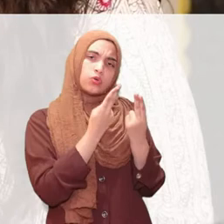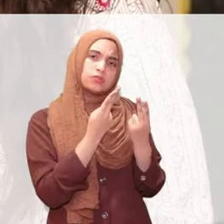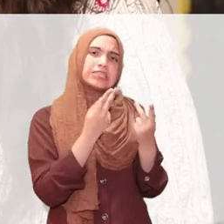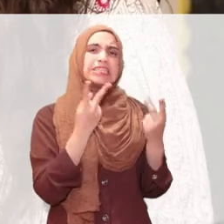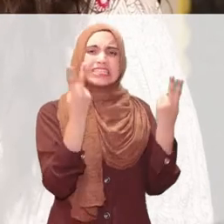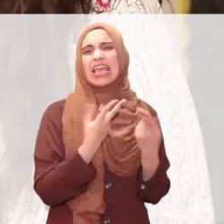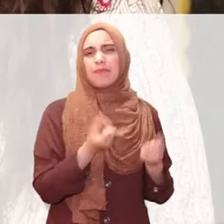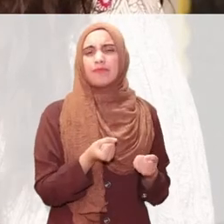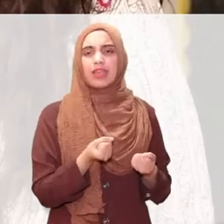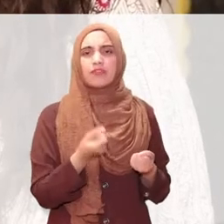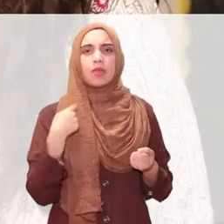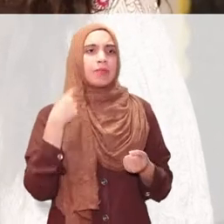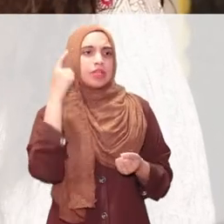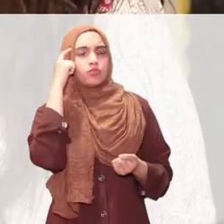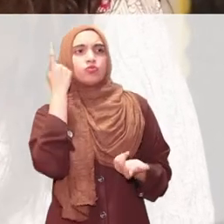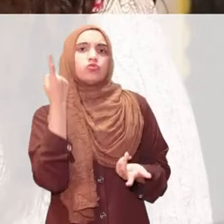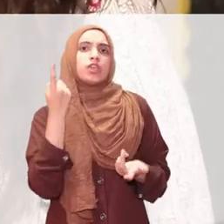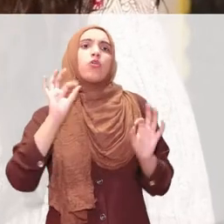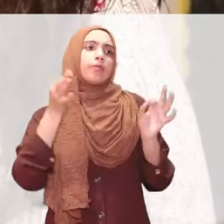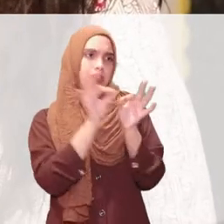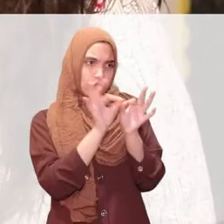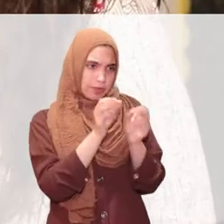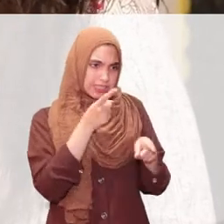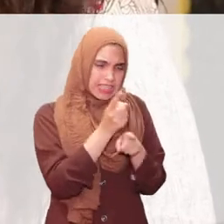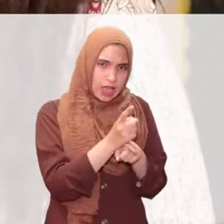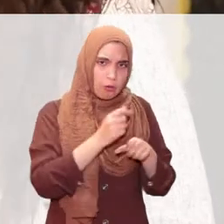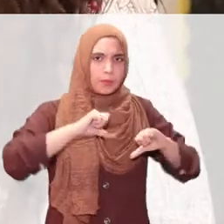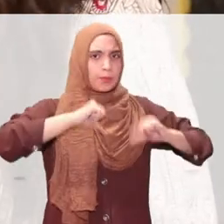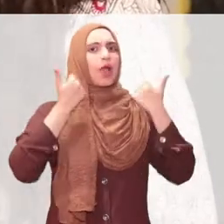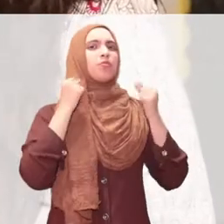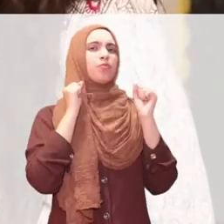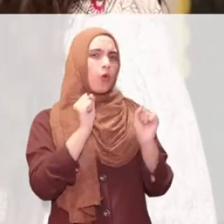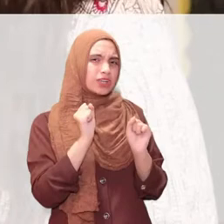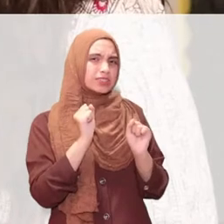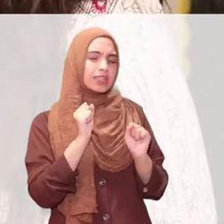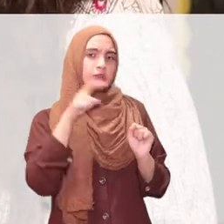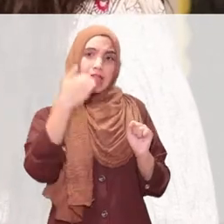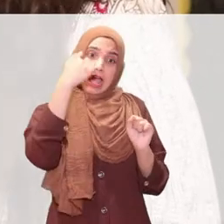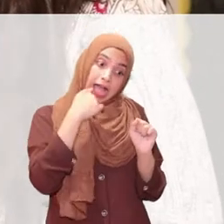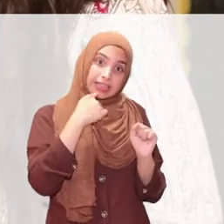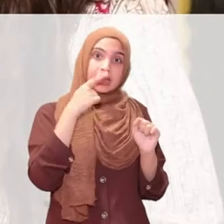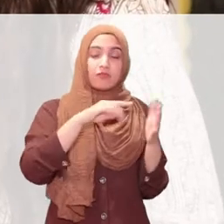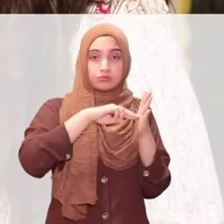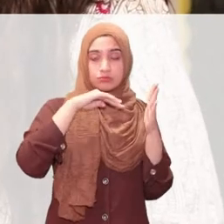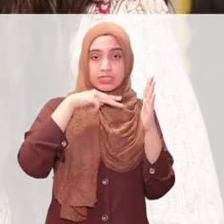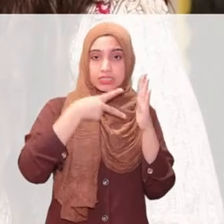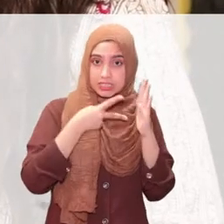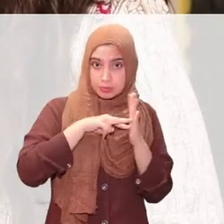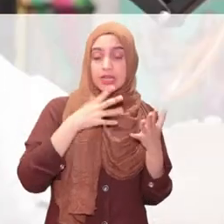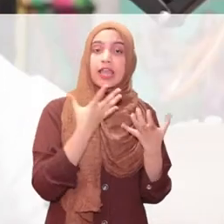एक्टिंग ऐसे थैंक यू हाइड इन यू एंड यू कैन हुए बल्ब स्कैनर